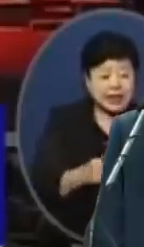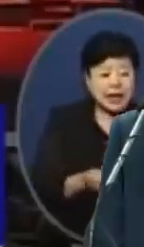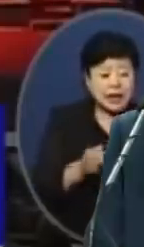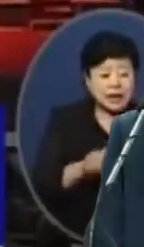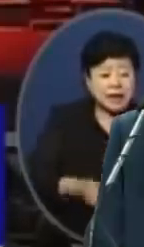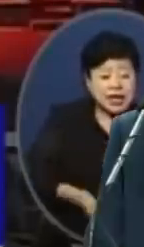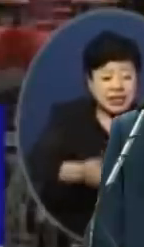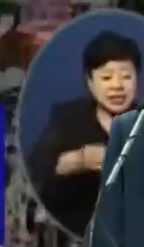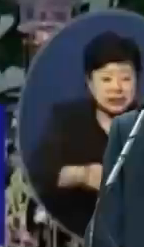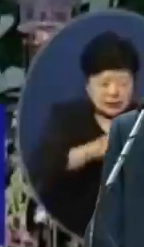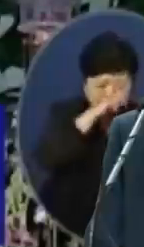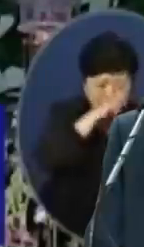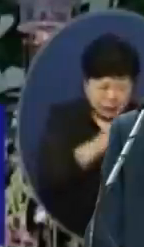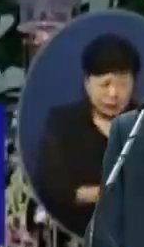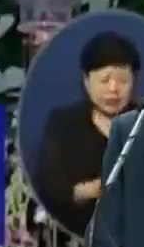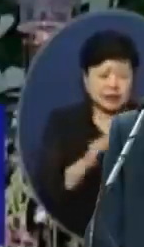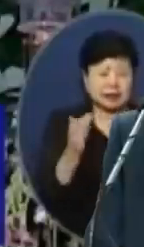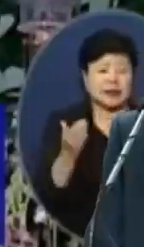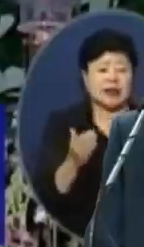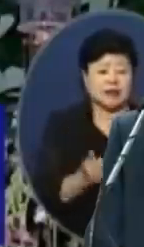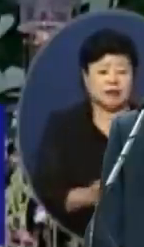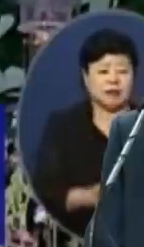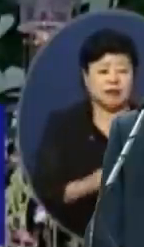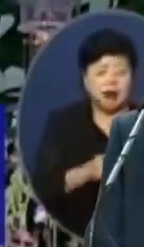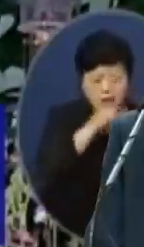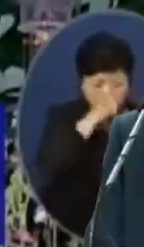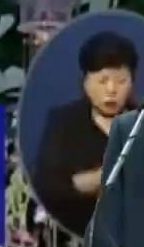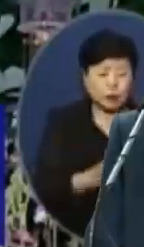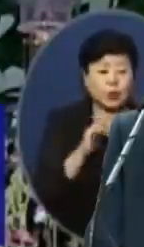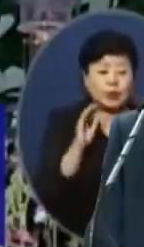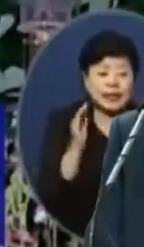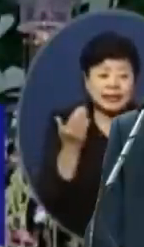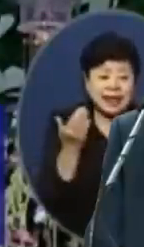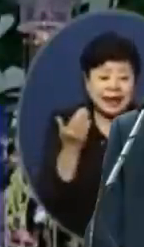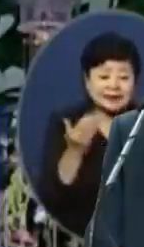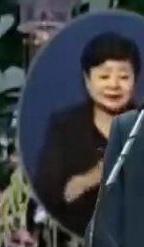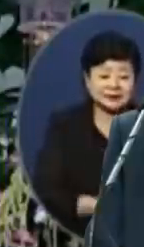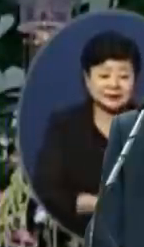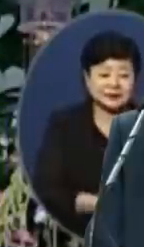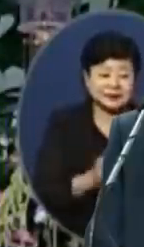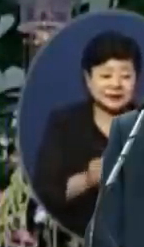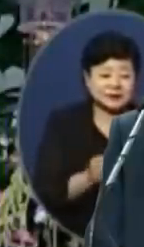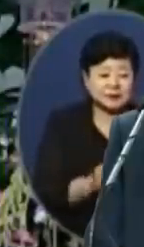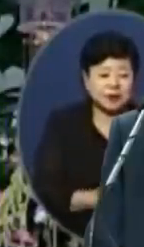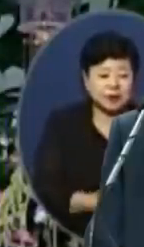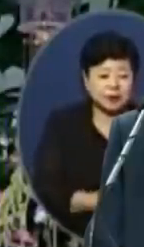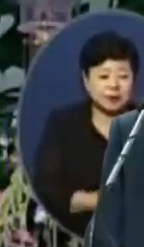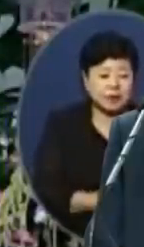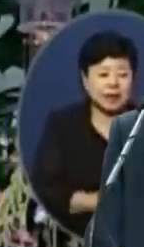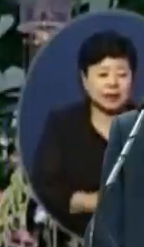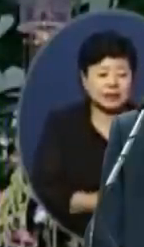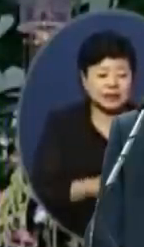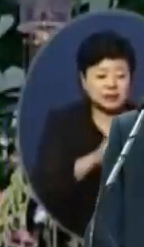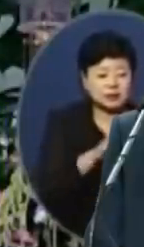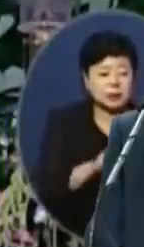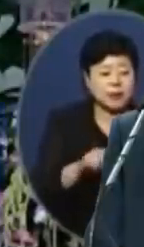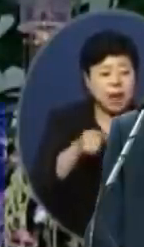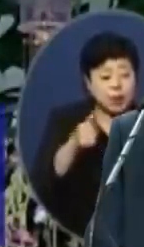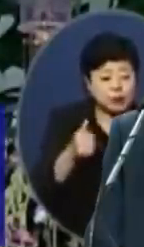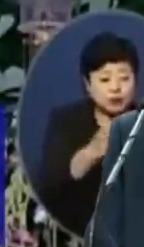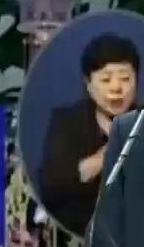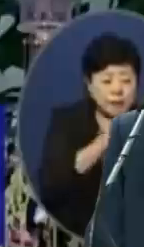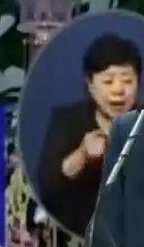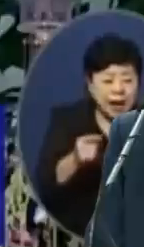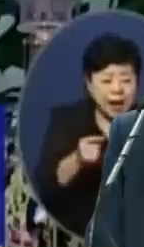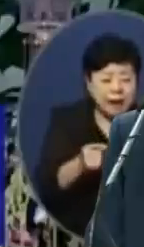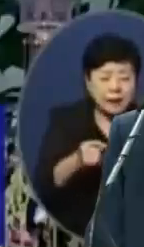내 길이 평탄하게 될 것이며 내가 형통하리라. 시편 119편 105절에는 주의 말씀은 내